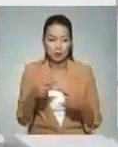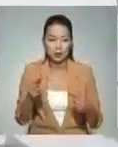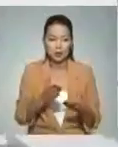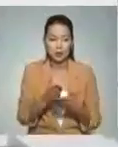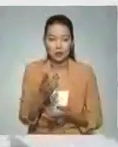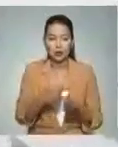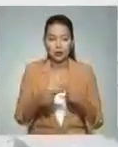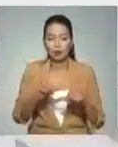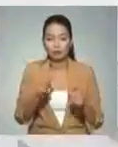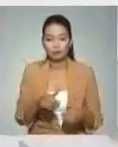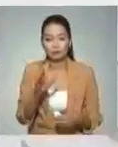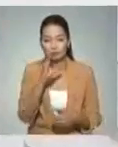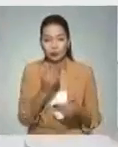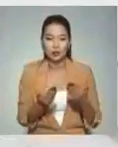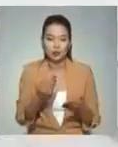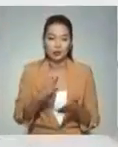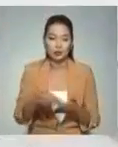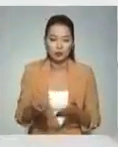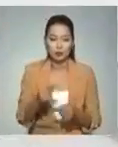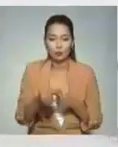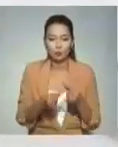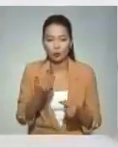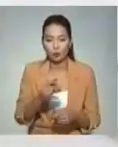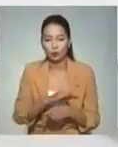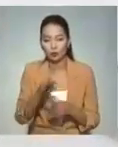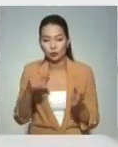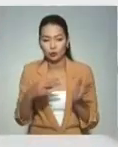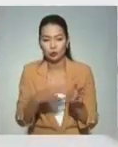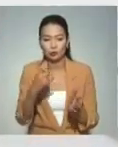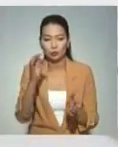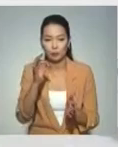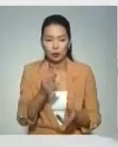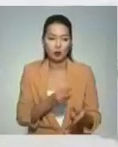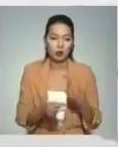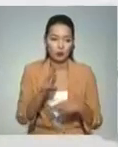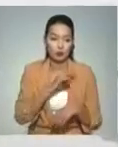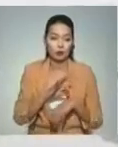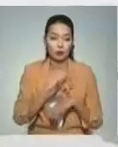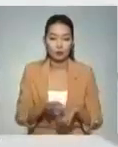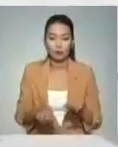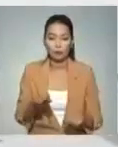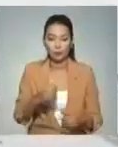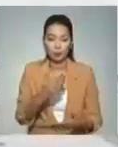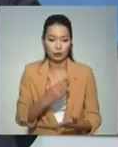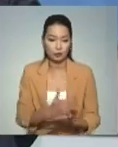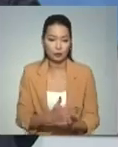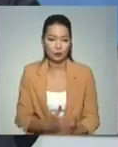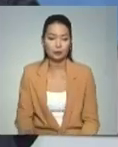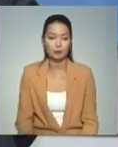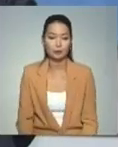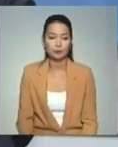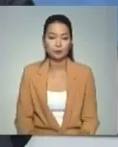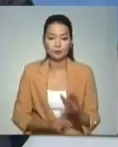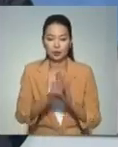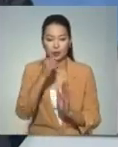рейстерге қайта рәсімдей алады, немесе сатып алу бойынша ұшу құнын 100% қайтаруды жүзеге асыруға мүмкіндігі бар. Жыл